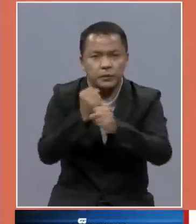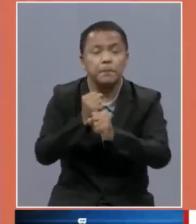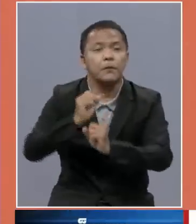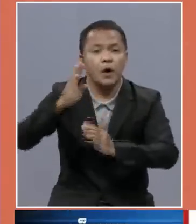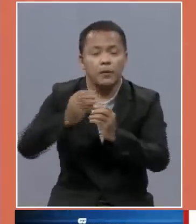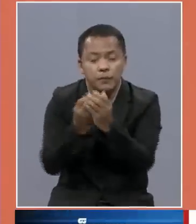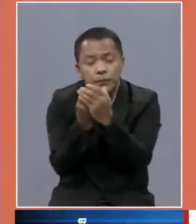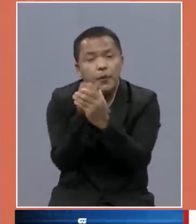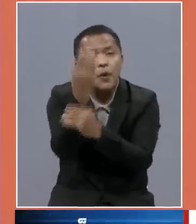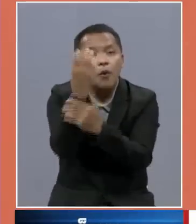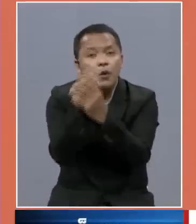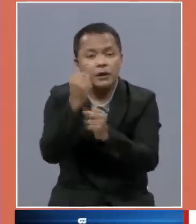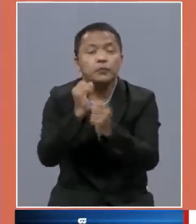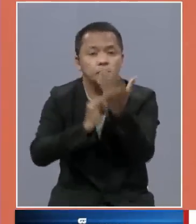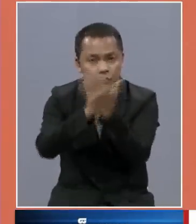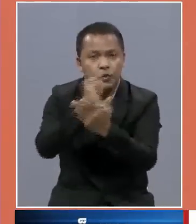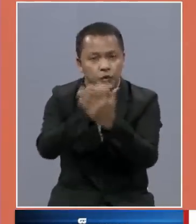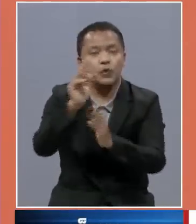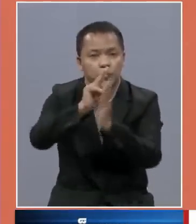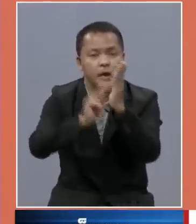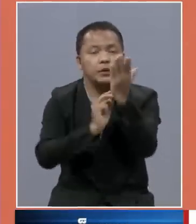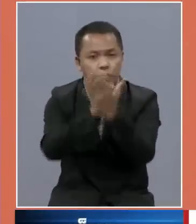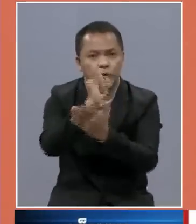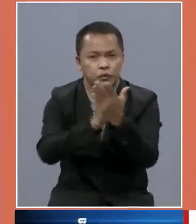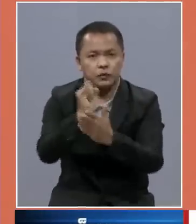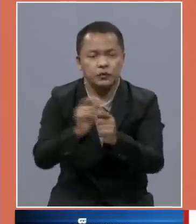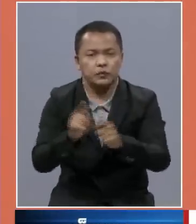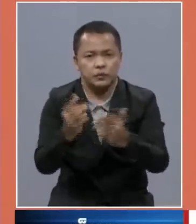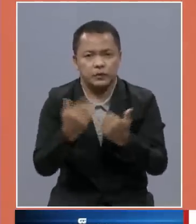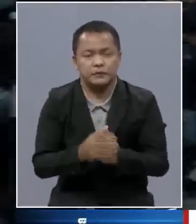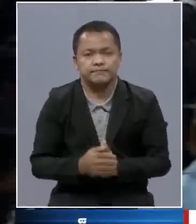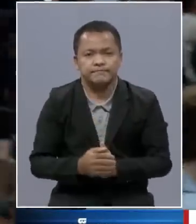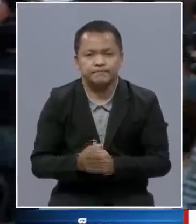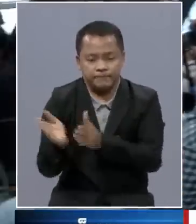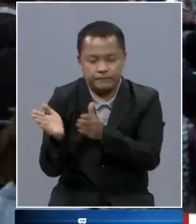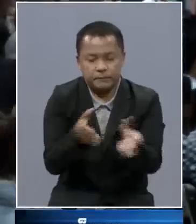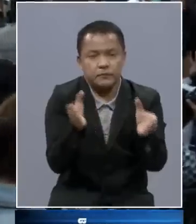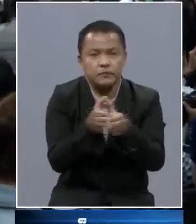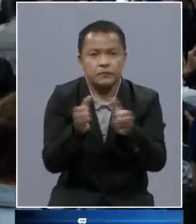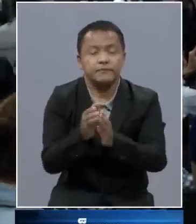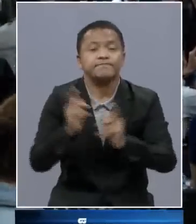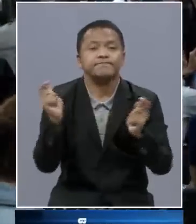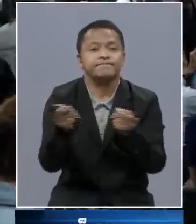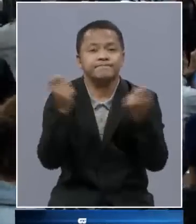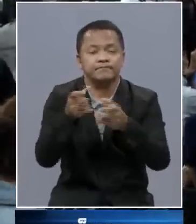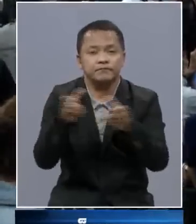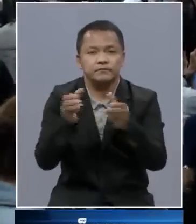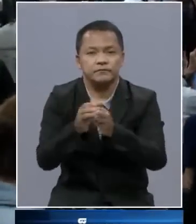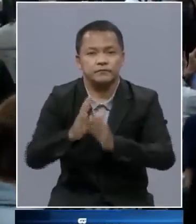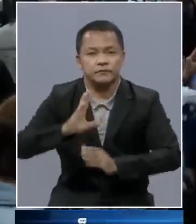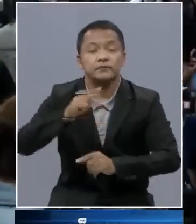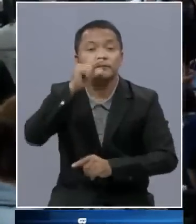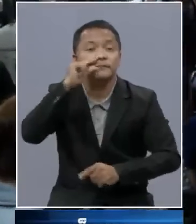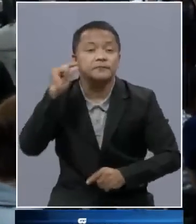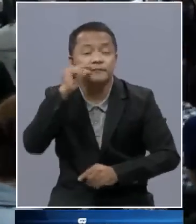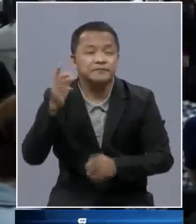ผู้ปลูกที่จะต้องทำให้ถูกต้องตามกฎหมายด้วยนะครับ ค่ะขณะเดียวกันคุณผู้ชมคะไปดูฝั่งบรรดากองเชียร์กันบ้างอย่างคุณชูวิทย์กมลวิศิษฐ์